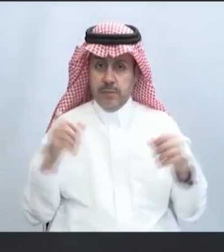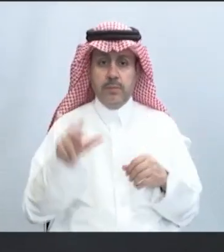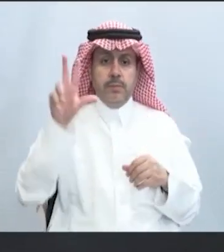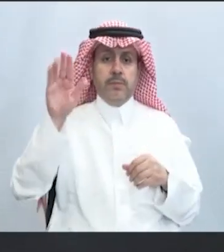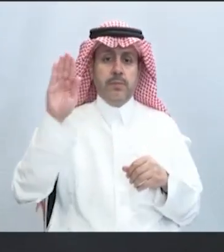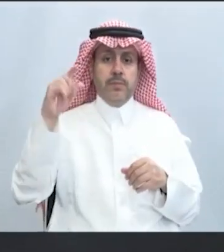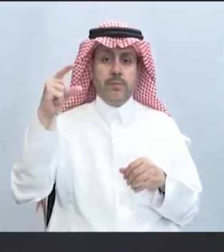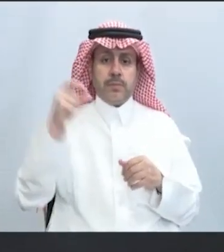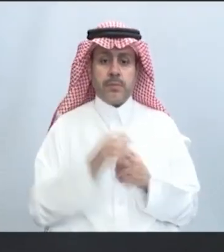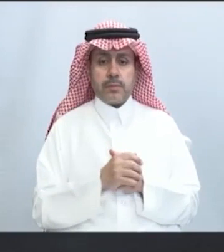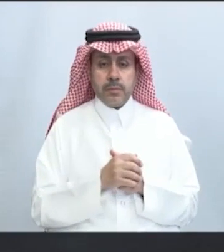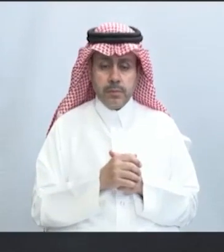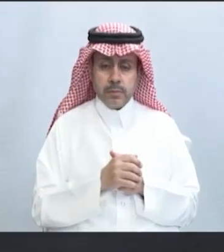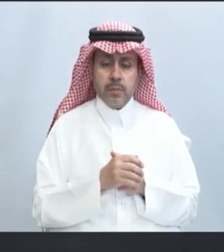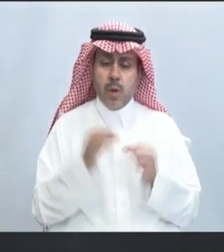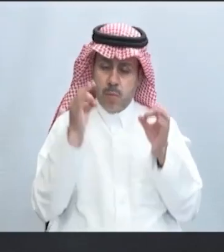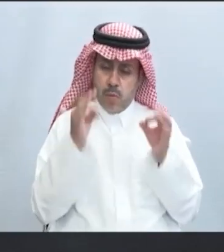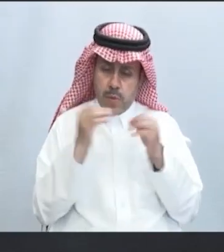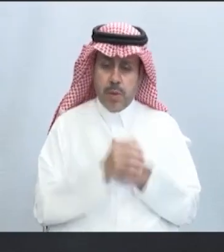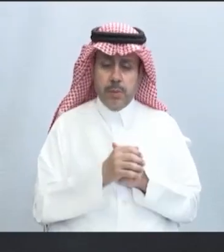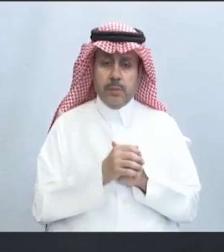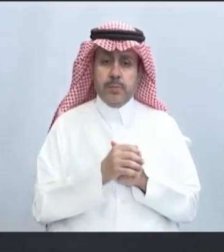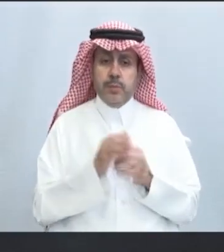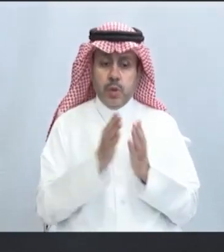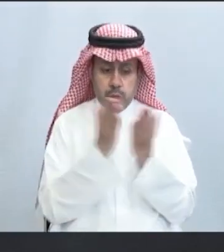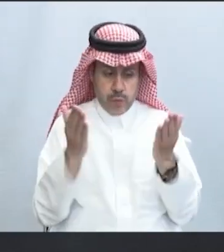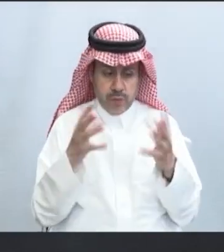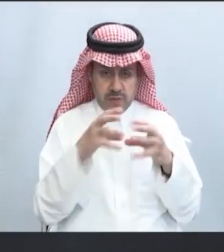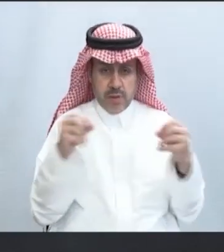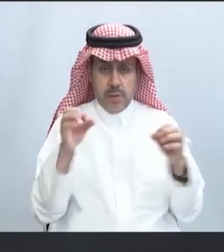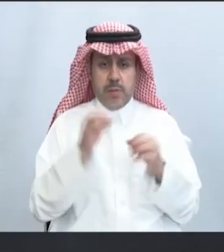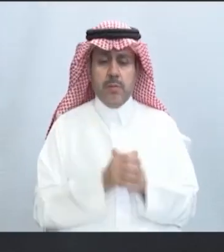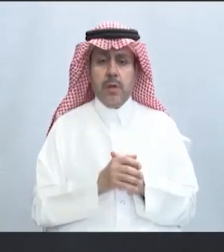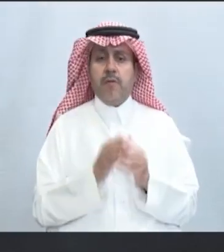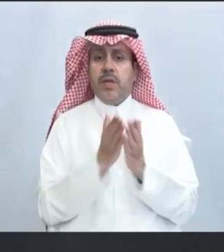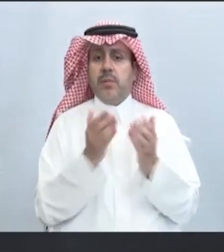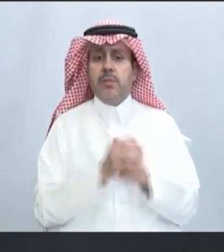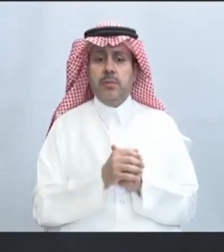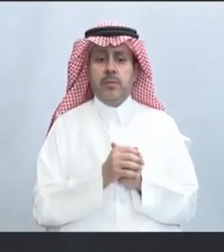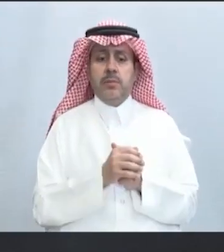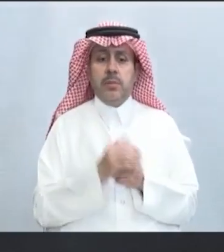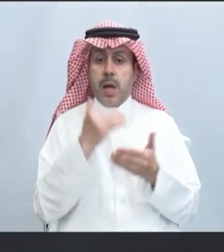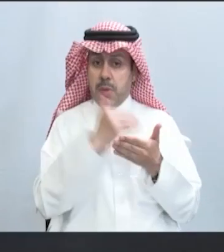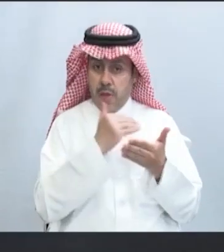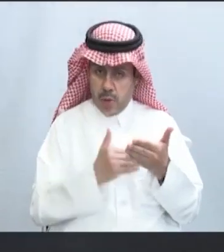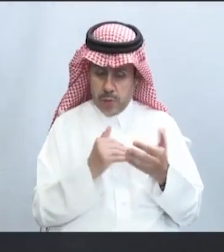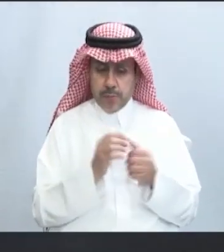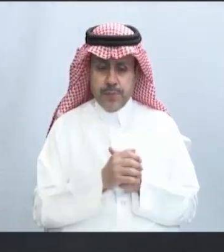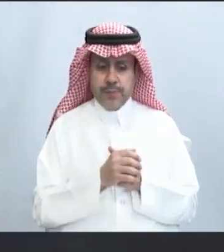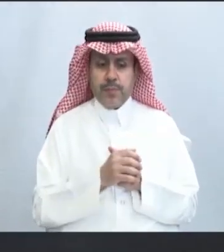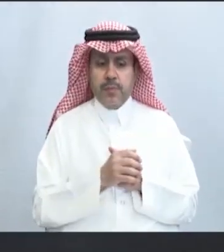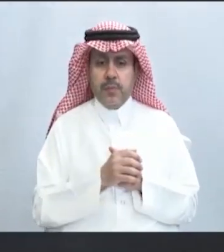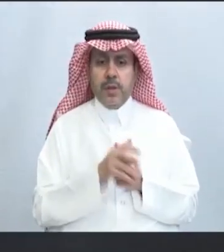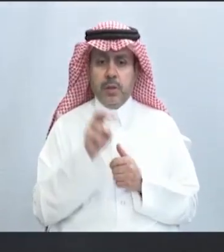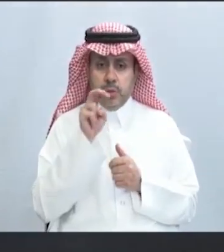الله تعالى فحر بنا اخواني واخواتي ان نعود الى هذه الايه ونتامل من خلال هذه الامور التي ذكرتها لكم